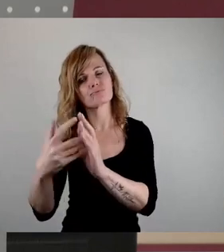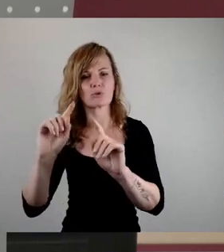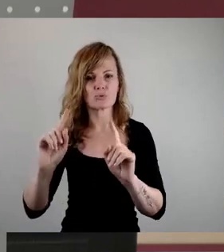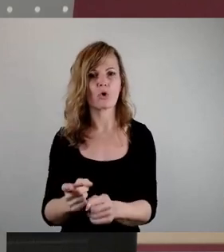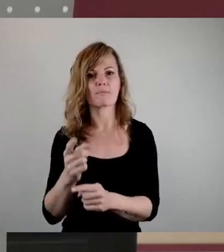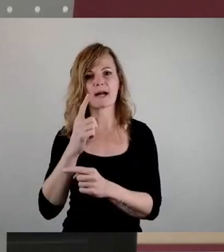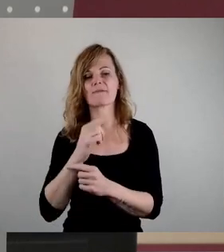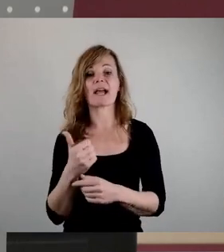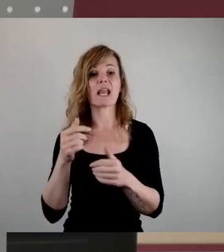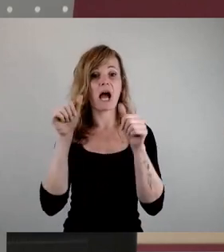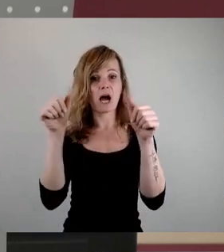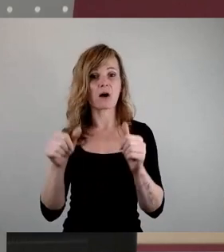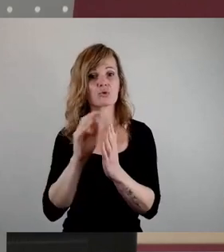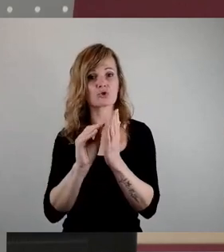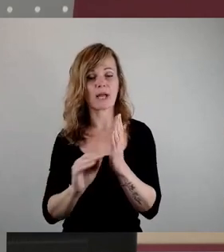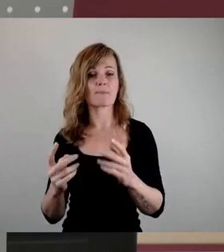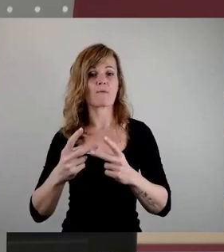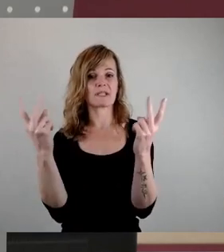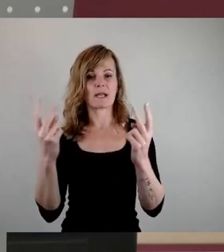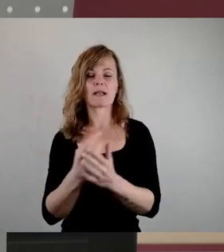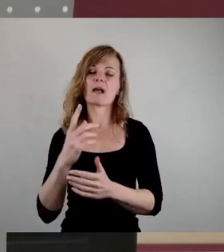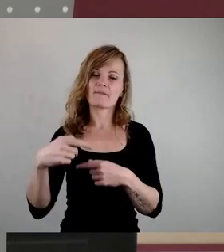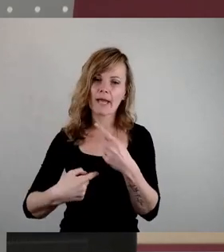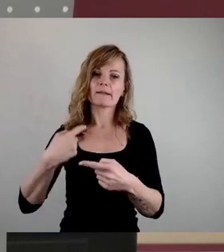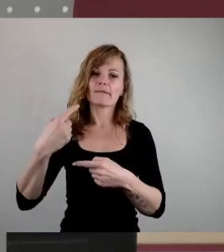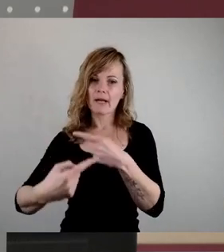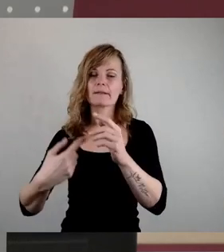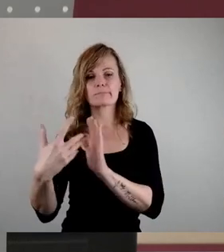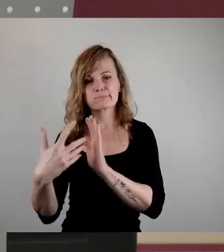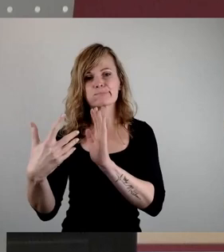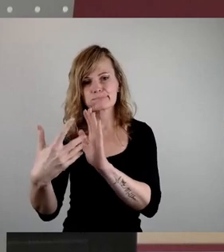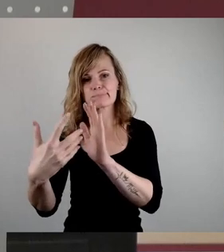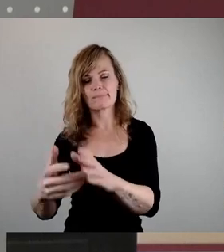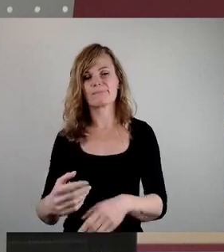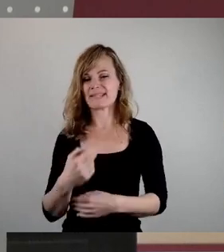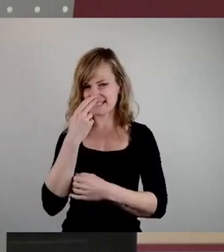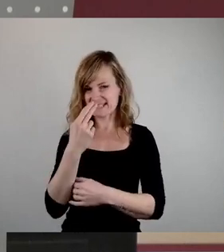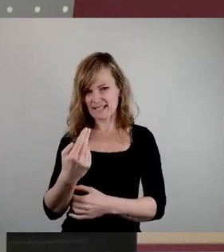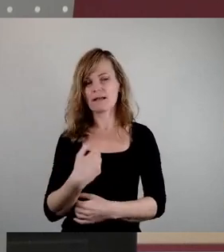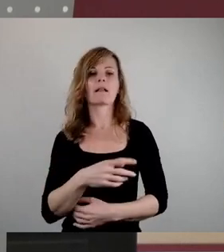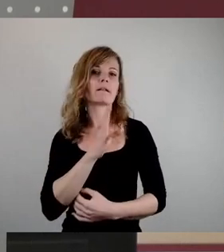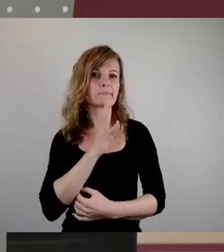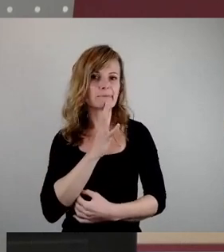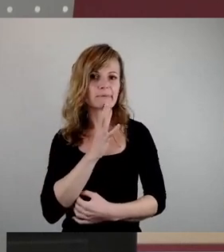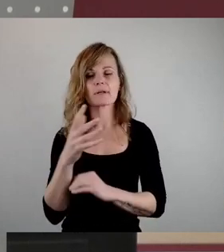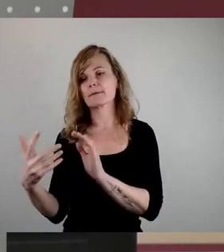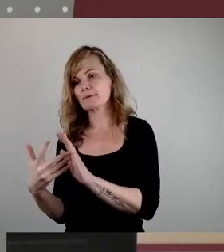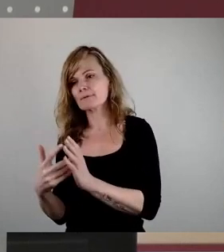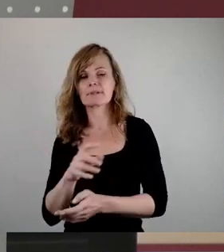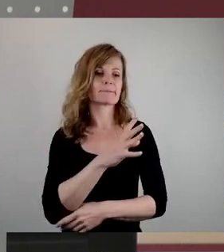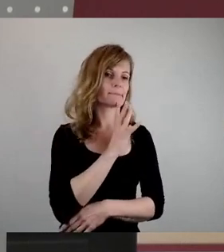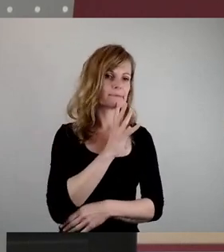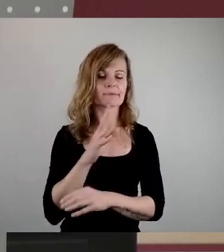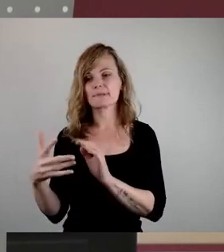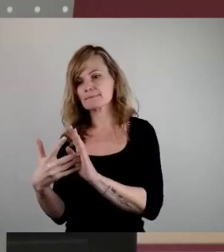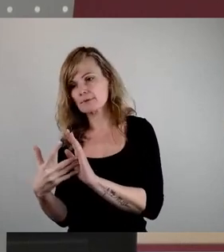müssen. Sprich, wir drehen einfach weitere Prüfrunden. Ne? Sie sehen, es wird geredet, es wird geprüft, dann wird wieder geredet und